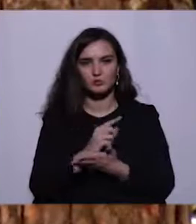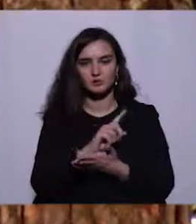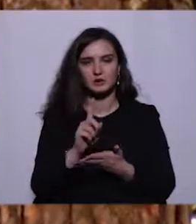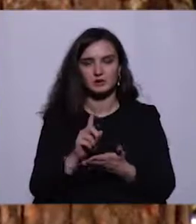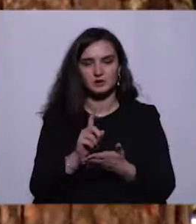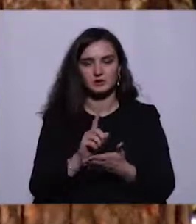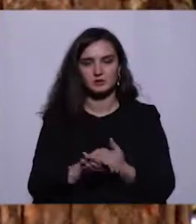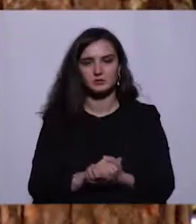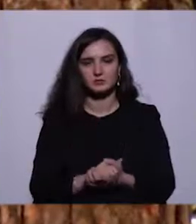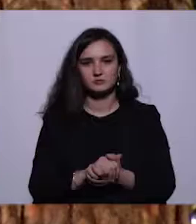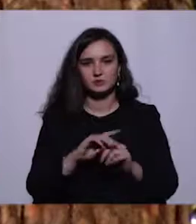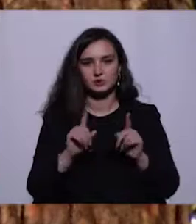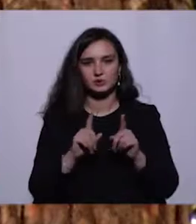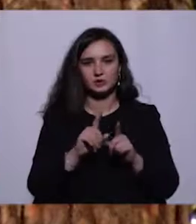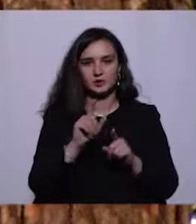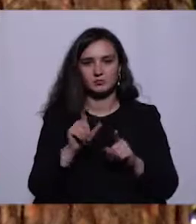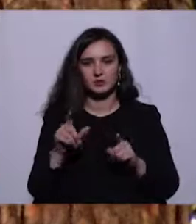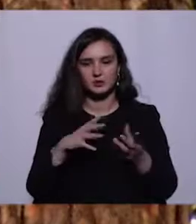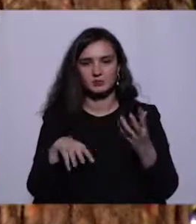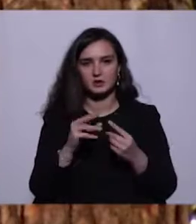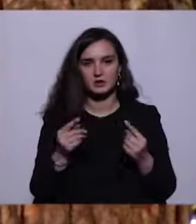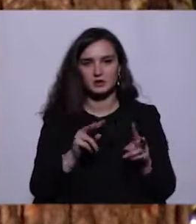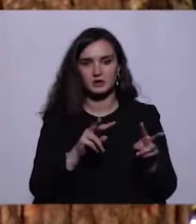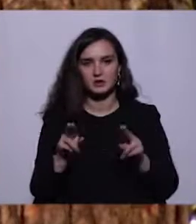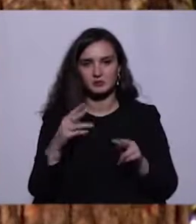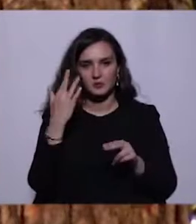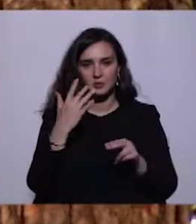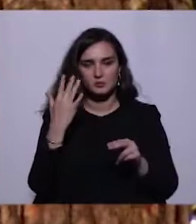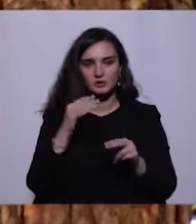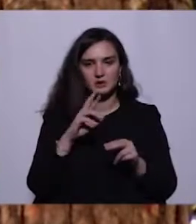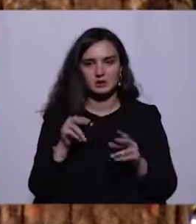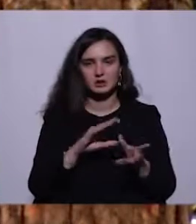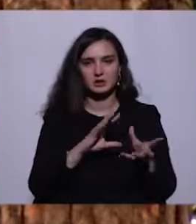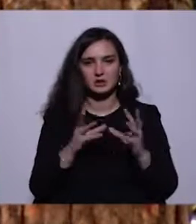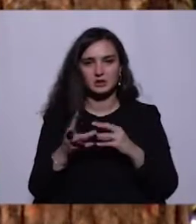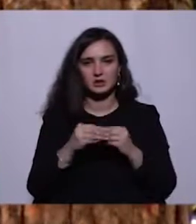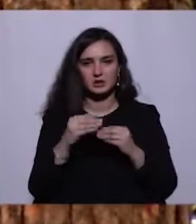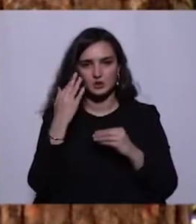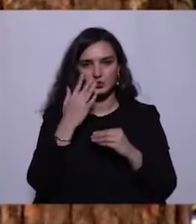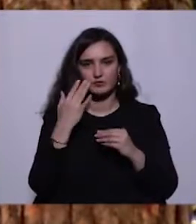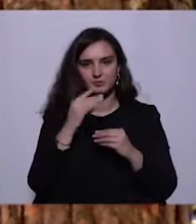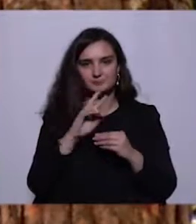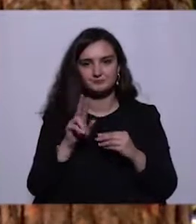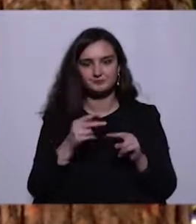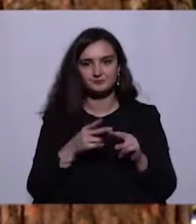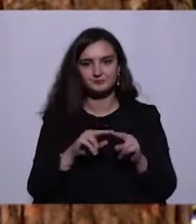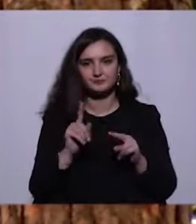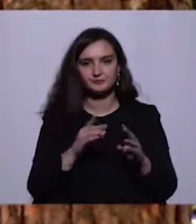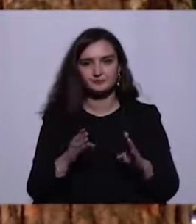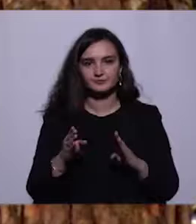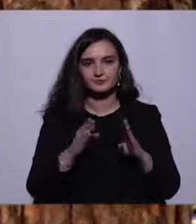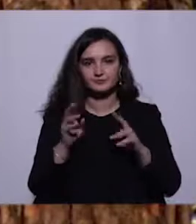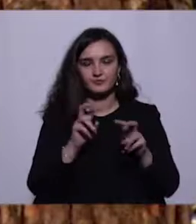რაღაც გამოძახილებს, თითქოს ადამიანები ერთნაირად ფიქრობდნენ, ერთნაირად აზროვნებდნენ და რაღაც